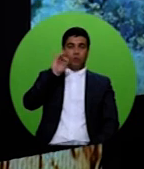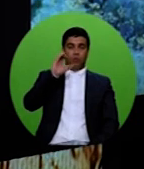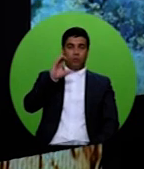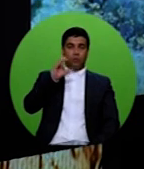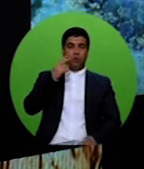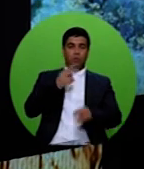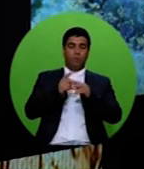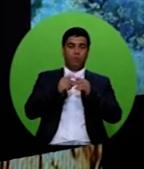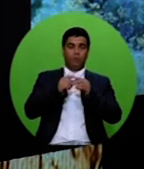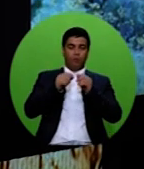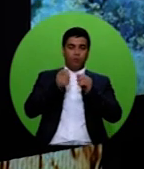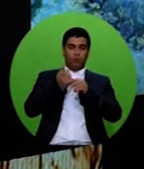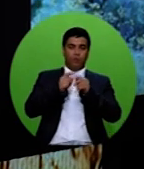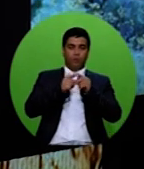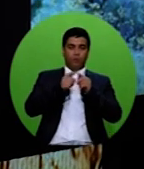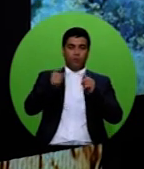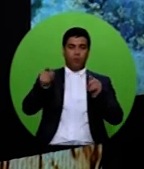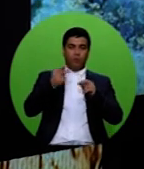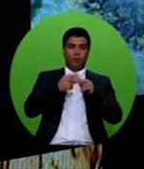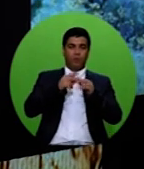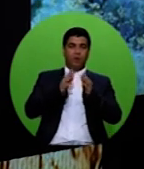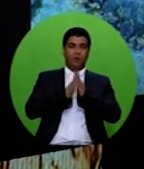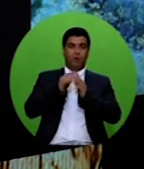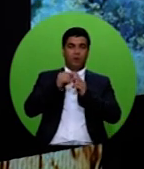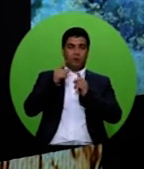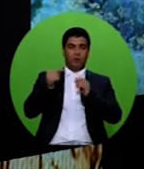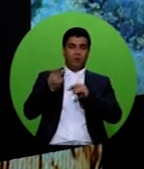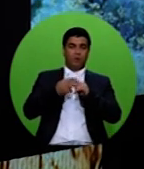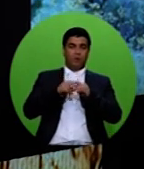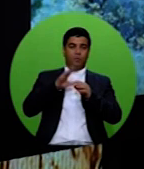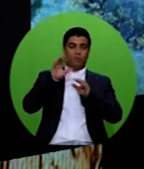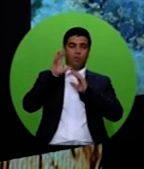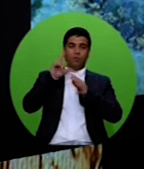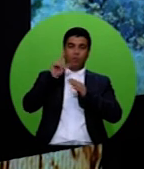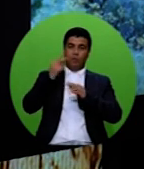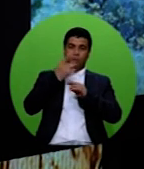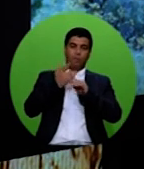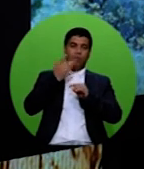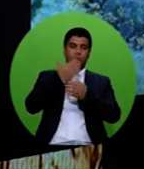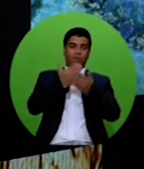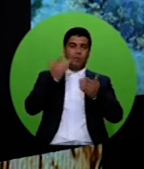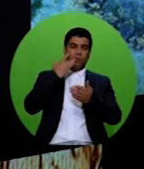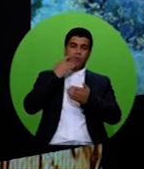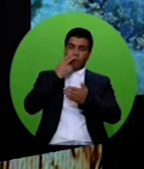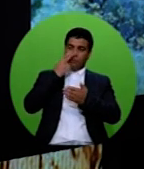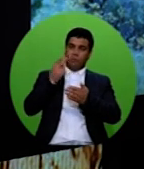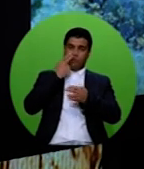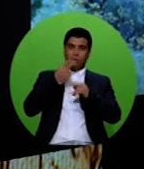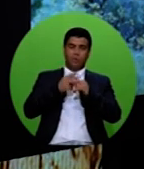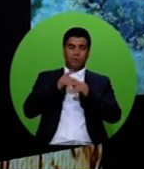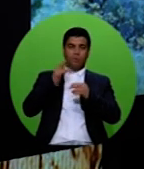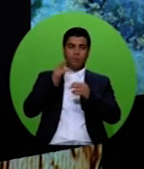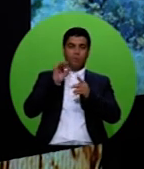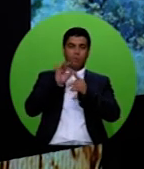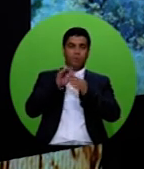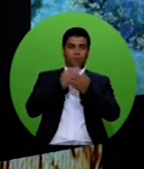такое высокое растение с таким колосом. Когда мы ездим в горы, всегда это растение попадает нам с